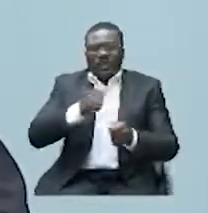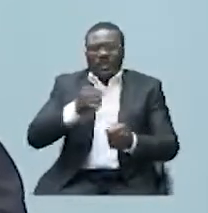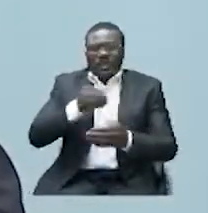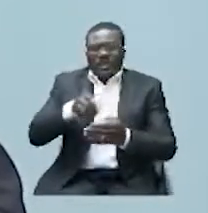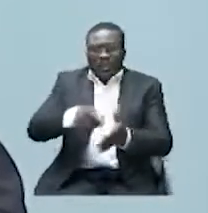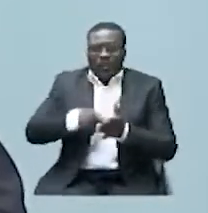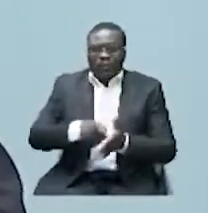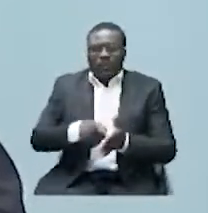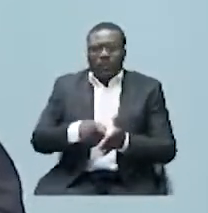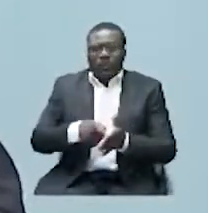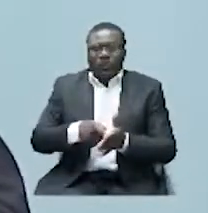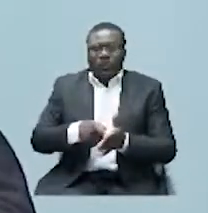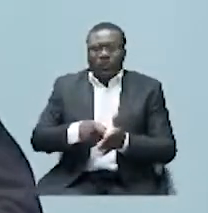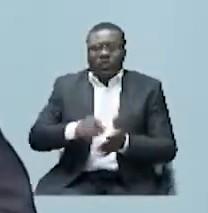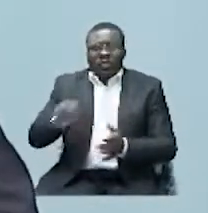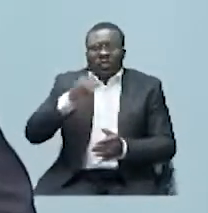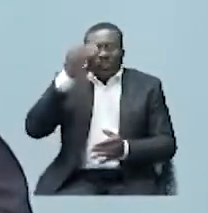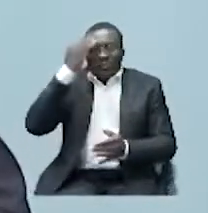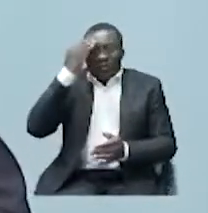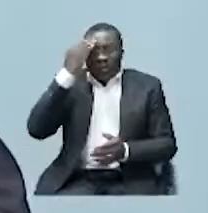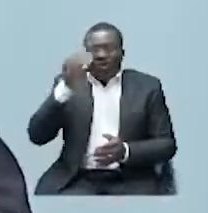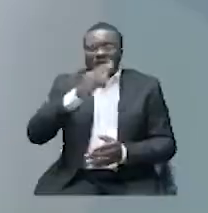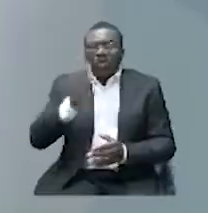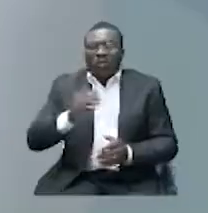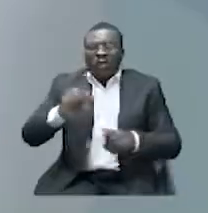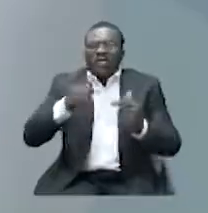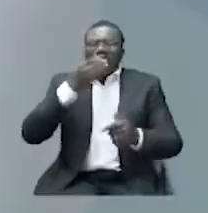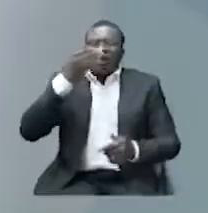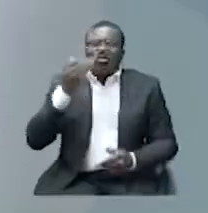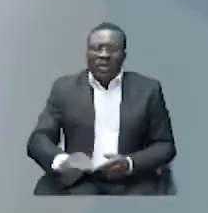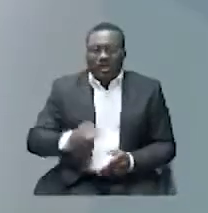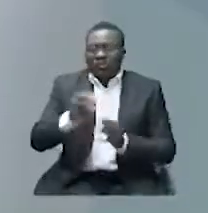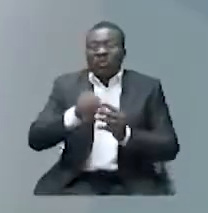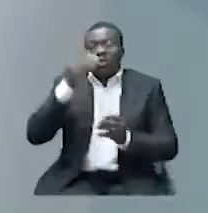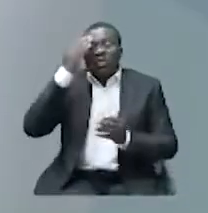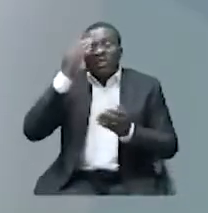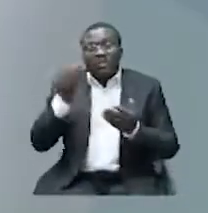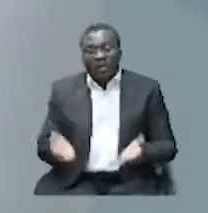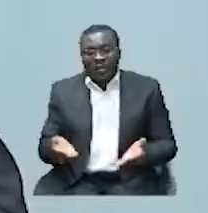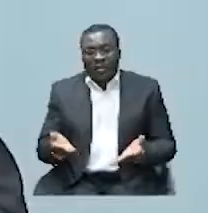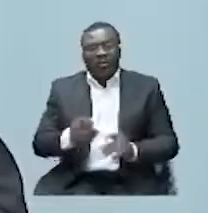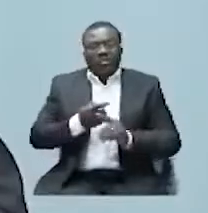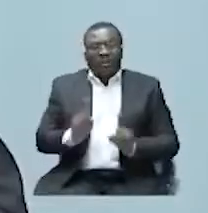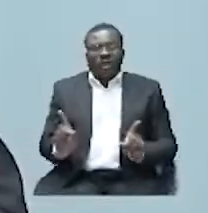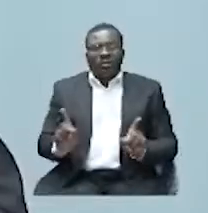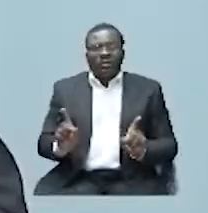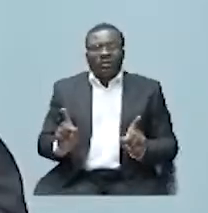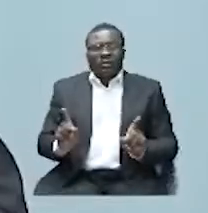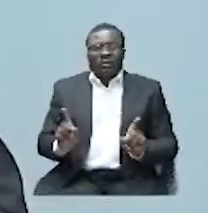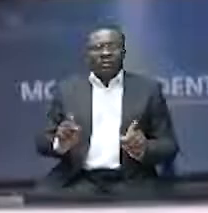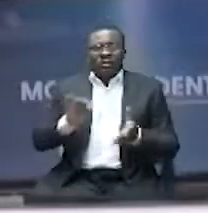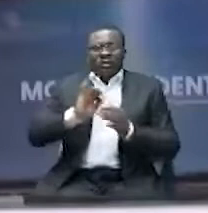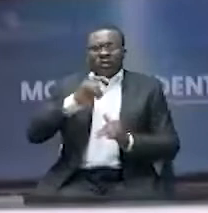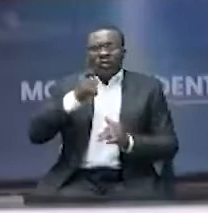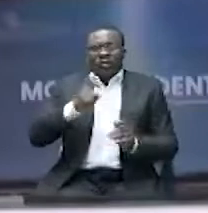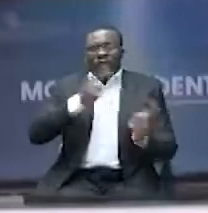aujourd'hui. Vous savez, le pays va très mal, et tout le monde le sait. Mais ce